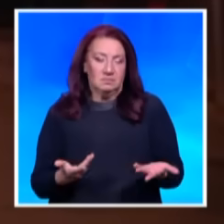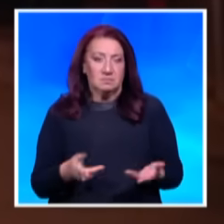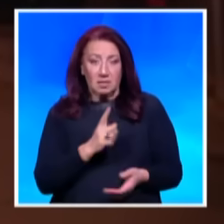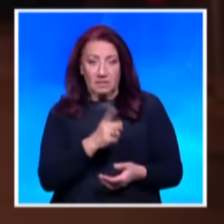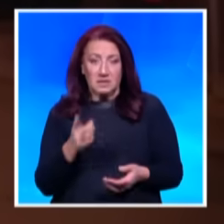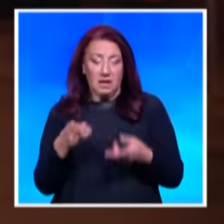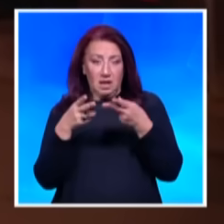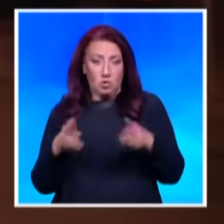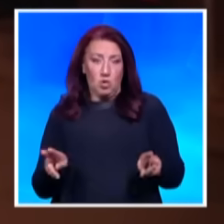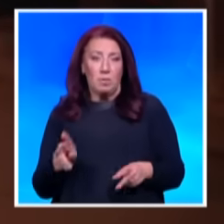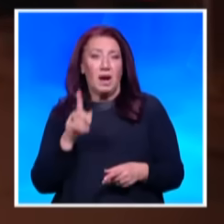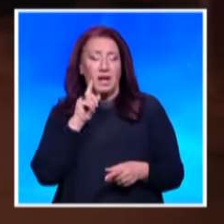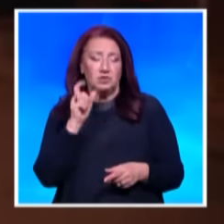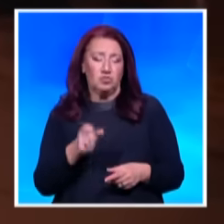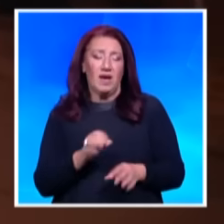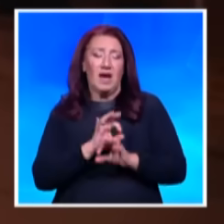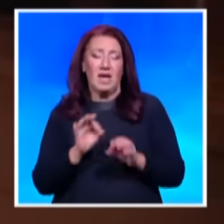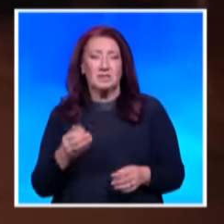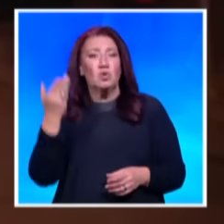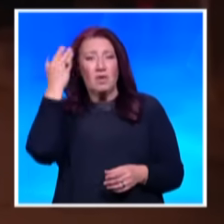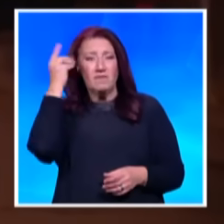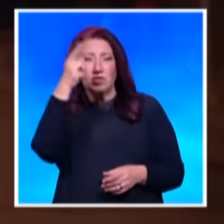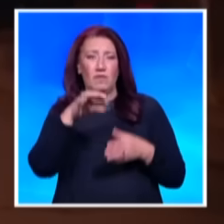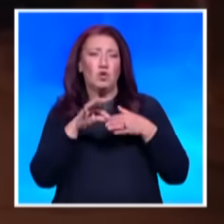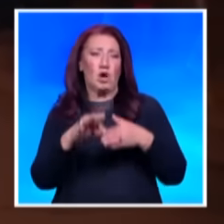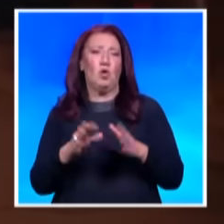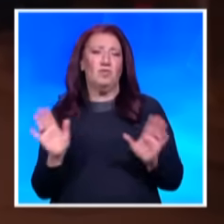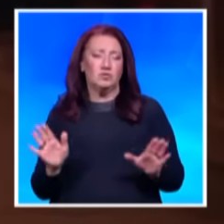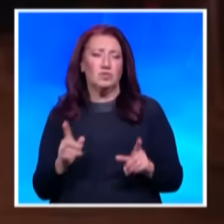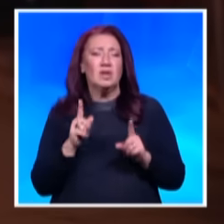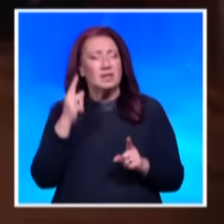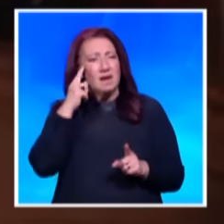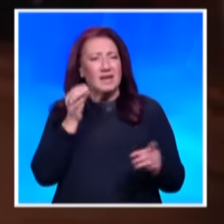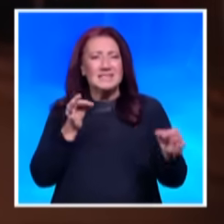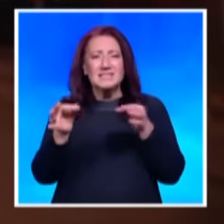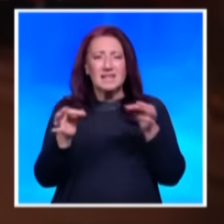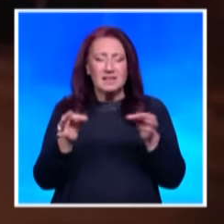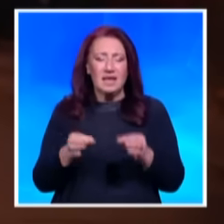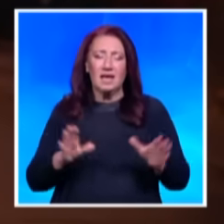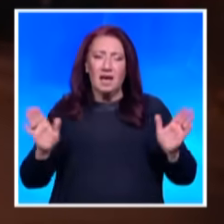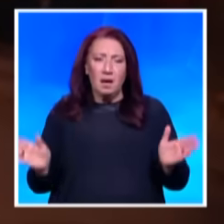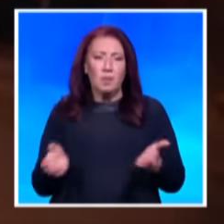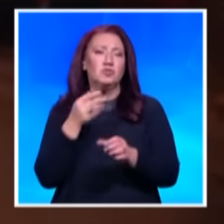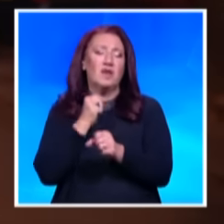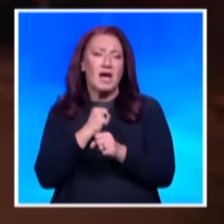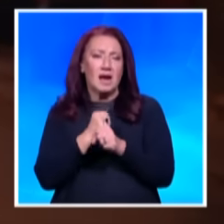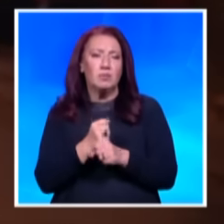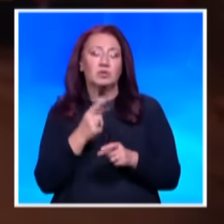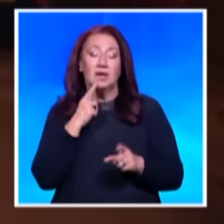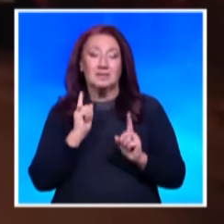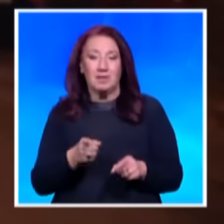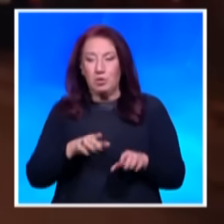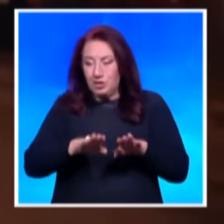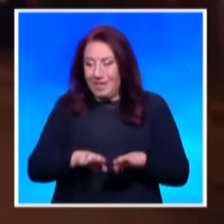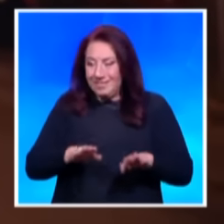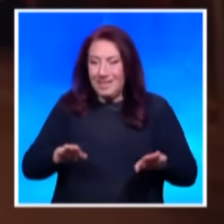ясно, че нещата се смирисват към главата и че трябва да има стратегия, която да почне да се работи, за да може наистина от децата да почне да